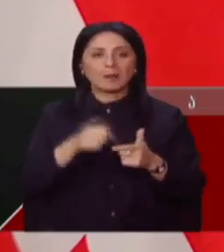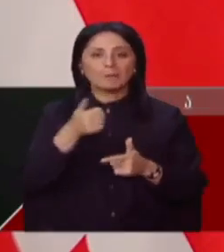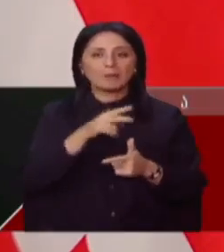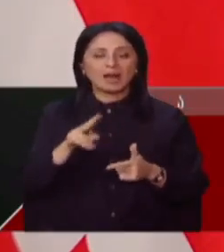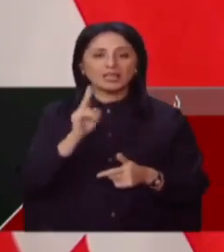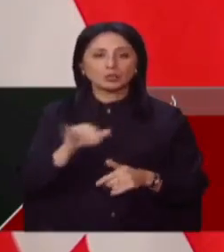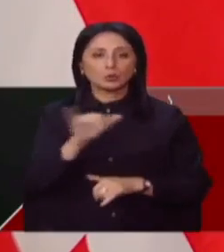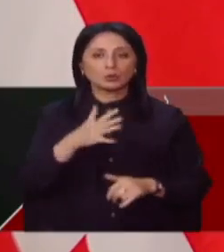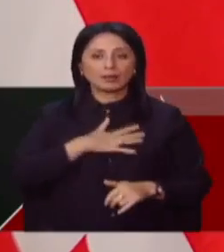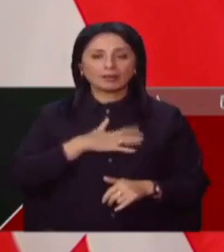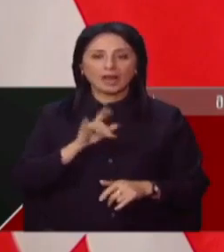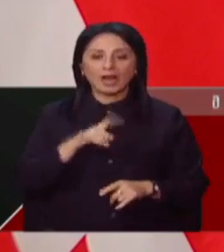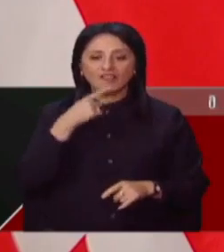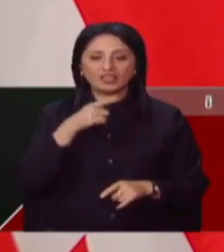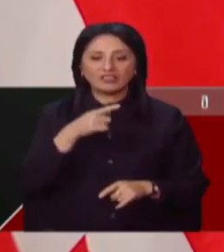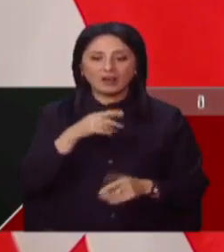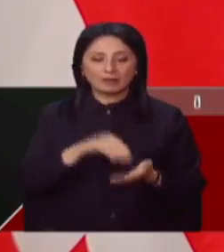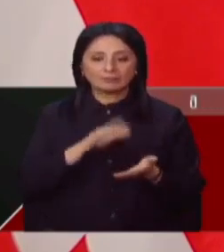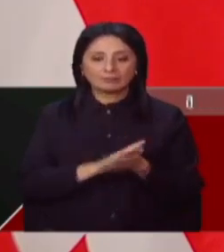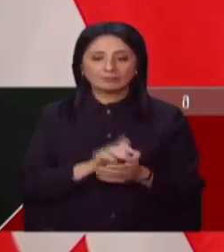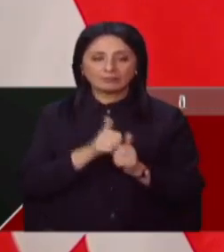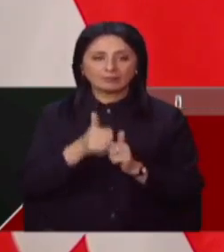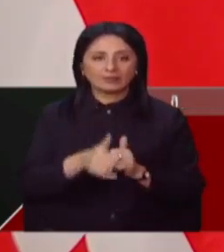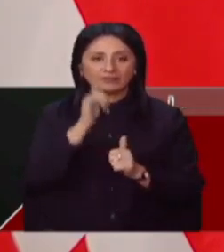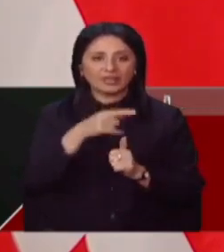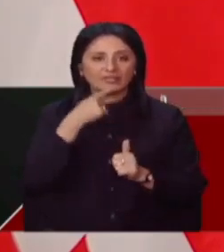პრემიერობის კანდიდატი და რაღაც უნდა ეთქვა, რახან ჩანიშნული იყო